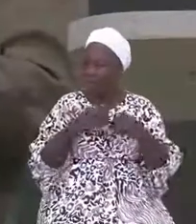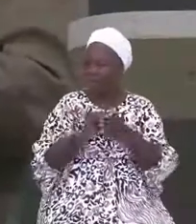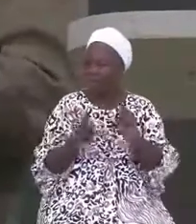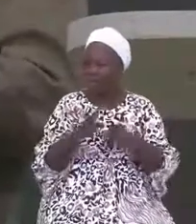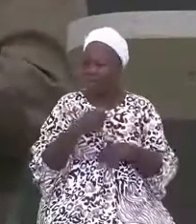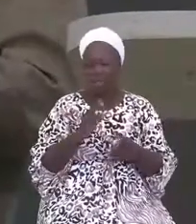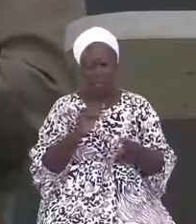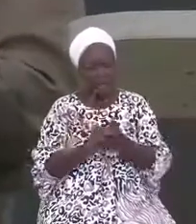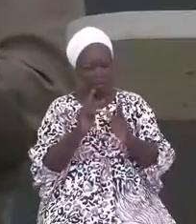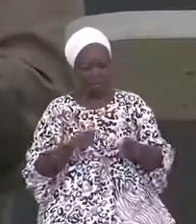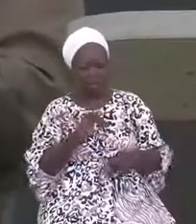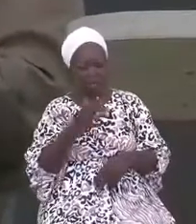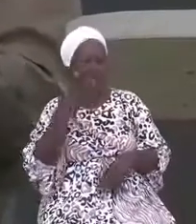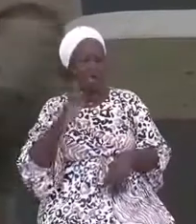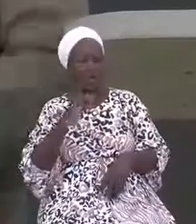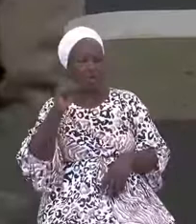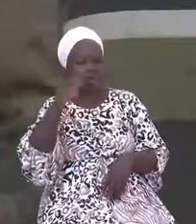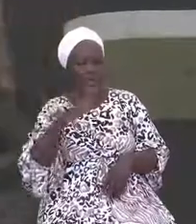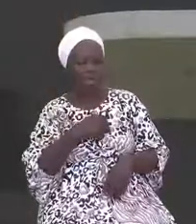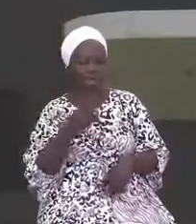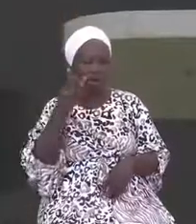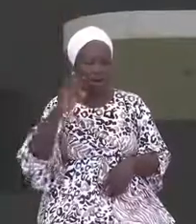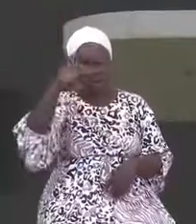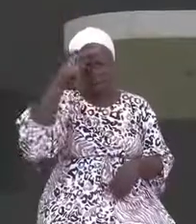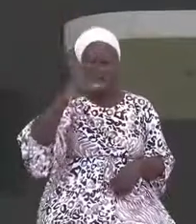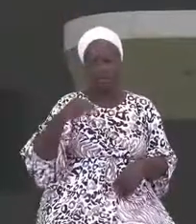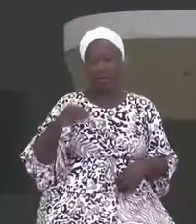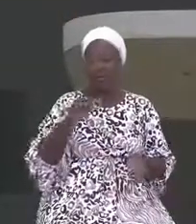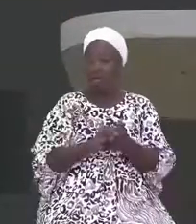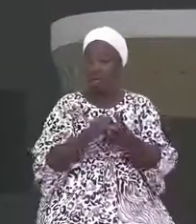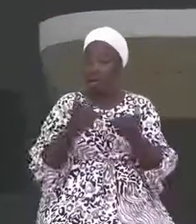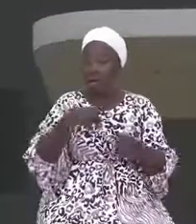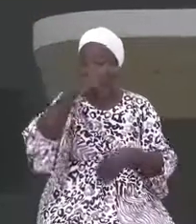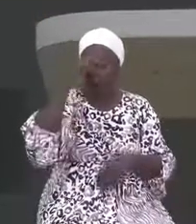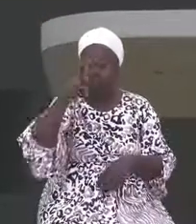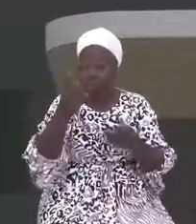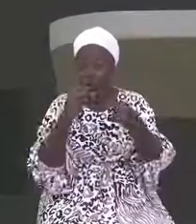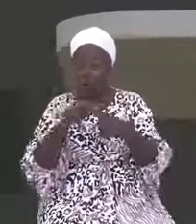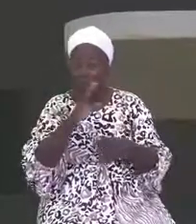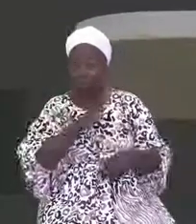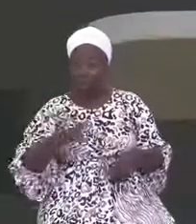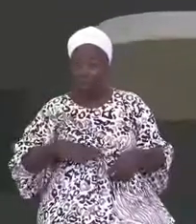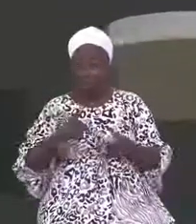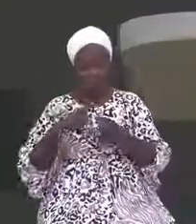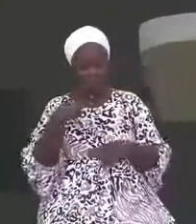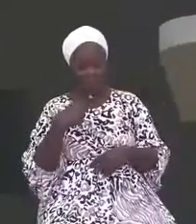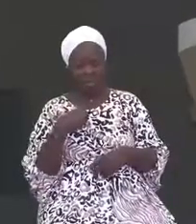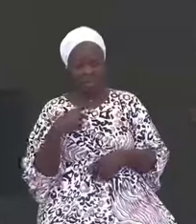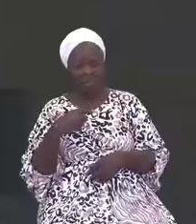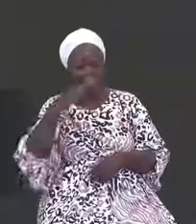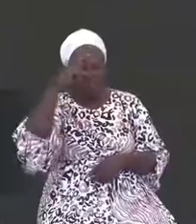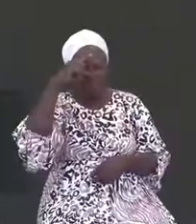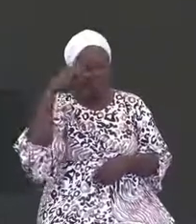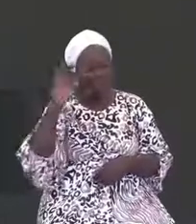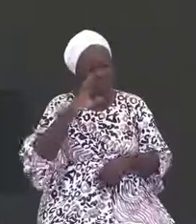femme chanceuse. Hein? Ah, c'est une femme chanceuse. Hein? Maintenant, parce que tu es venu à Christ, tu dis, à cause de